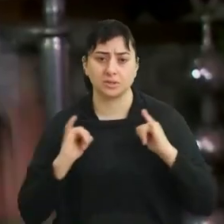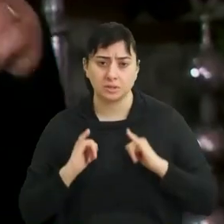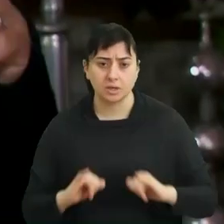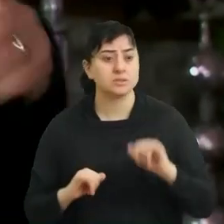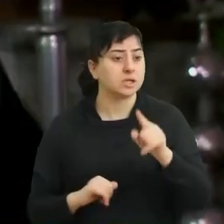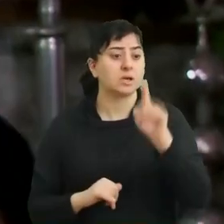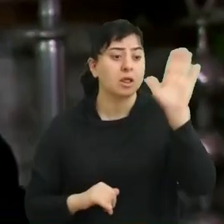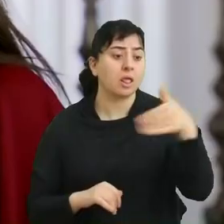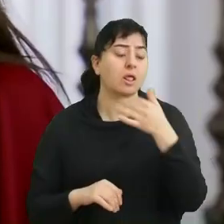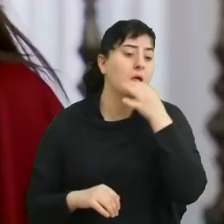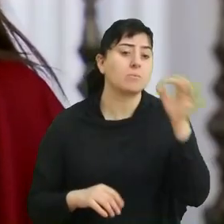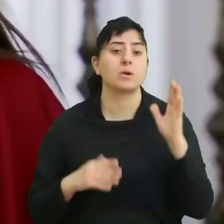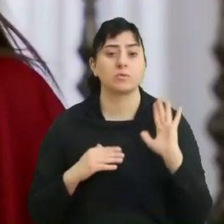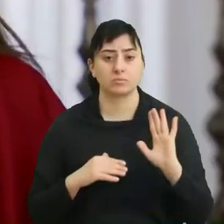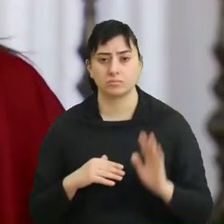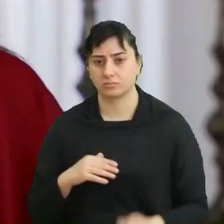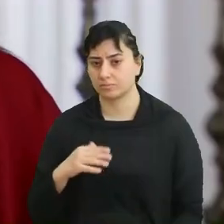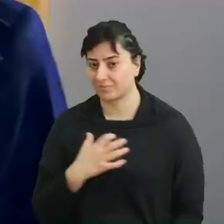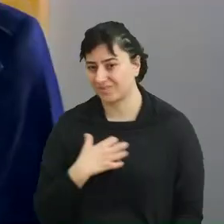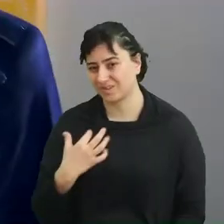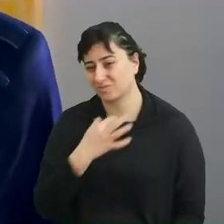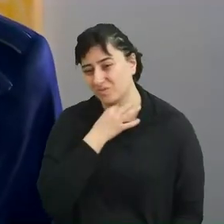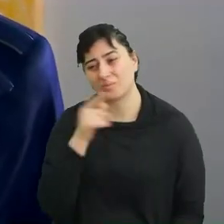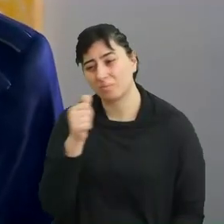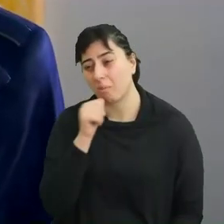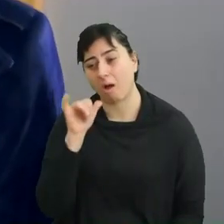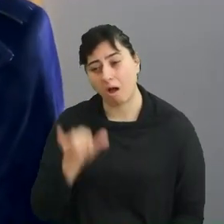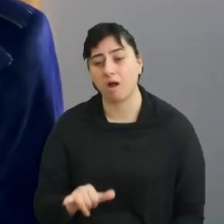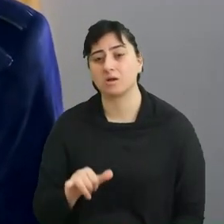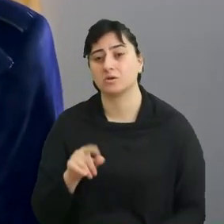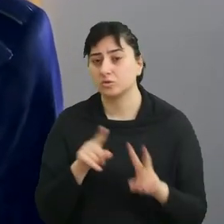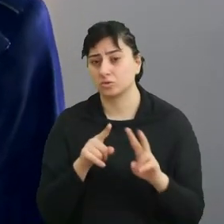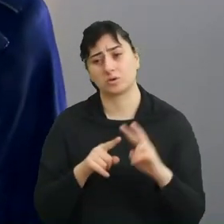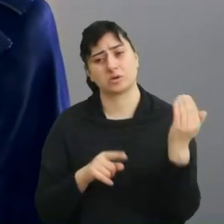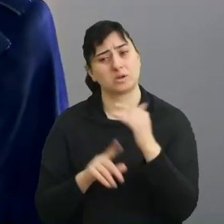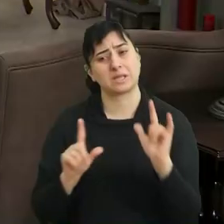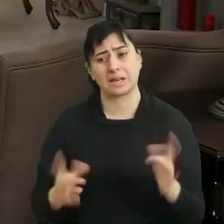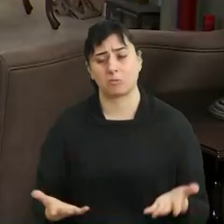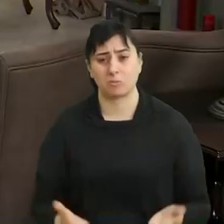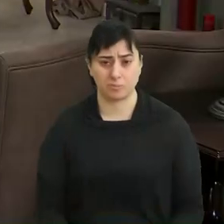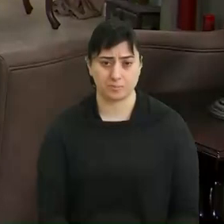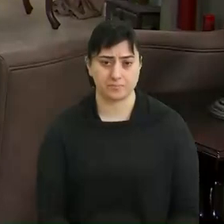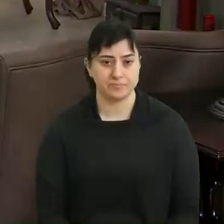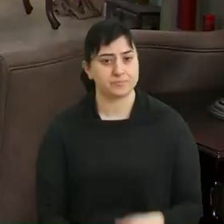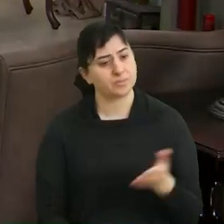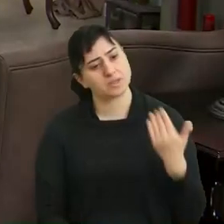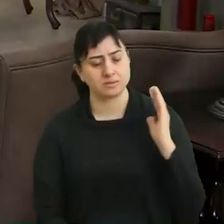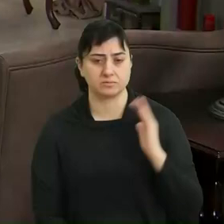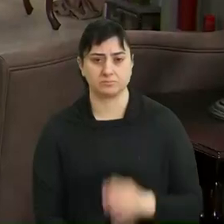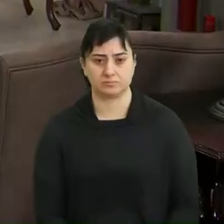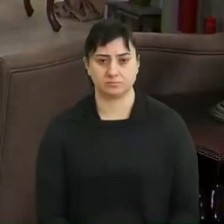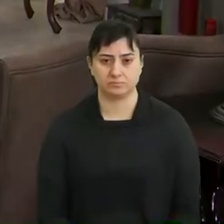gelmiyor. Sen de çağırma. Anneciğim, vallahi babam haklı yani. Nurhan'ın ne işi var orada ya? Yürü evladım, yürü